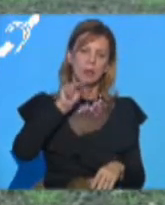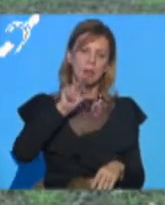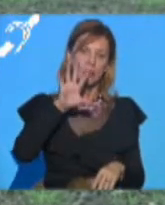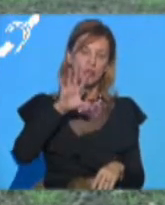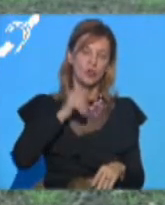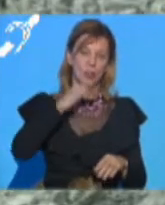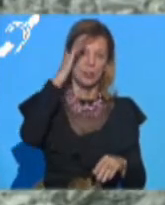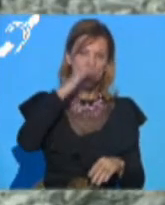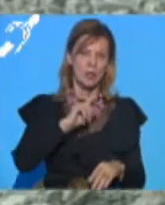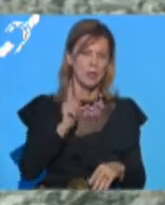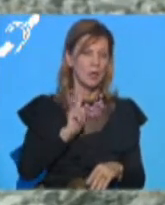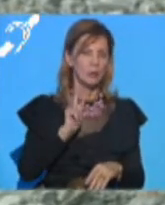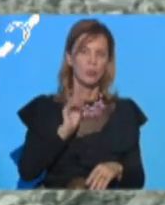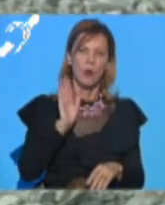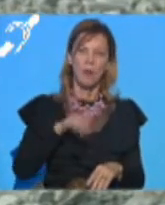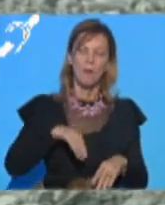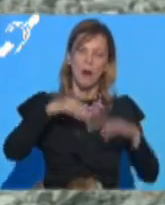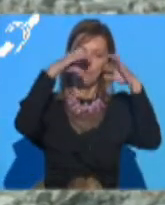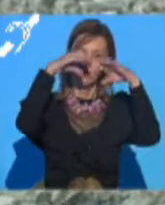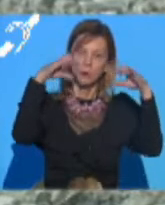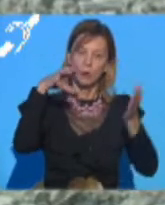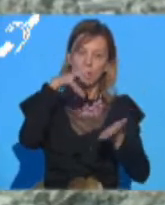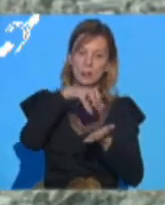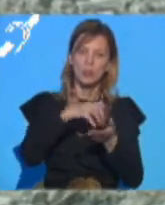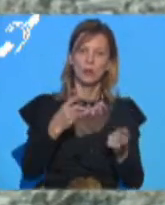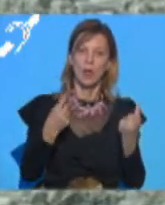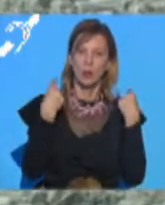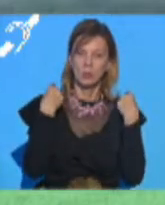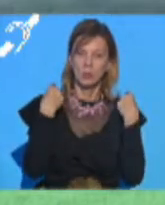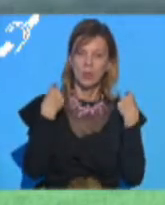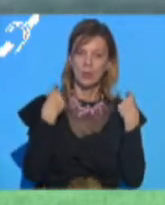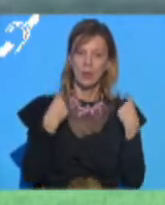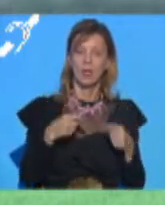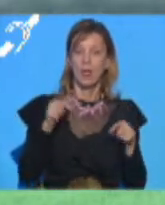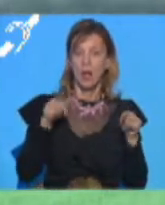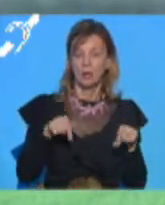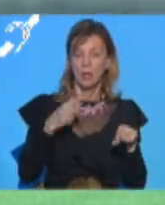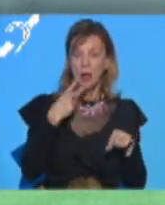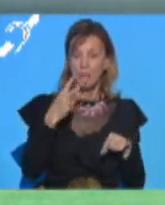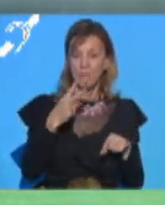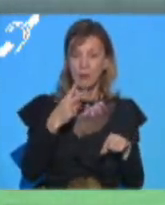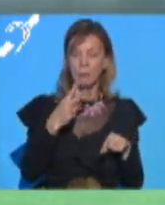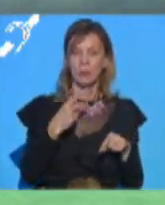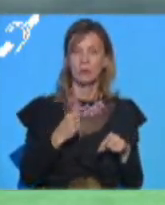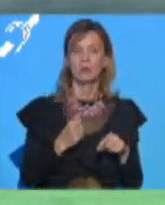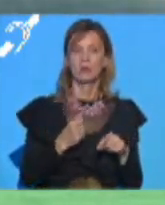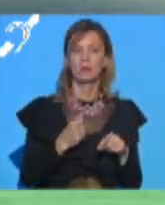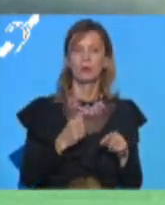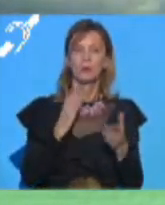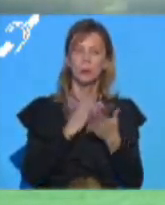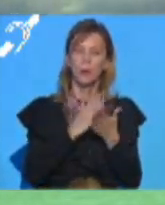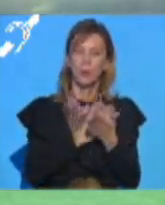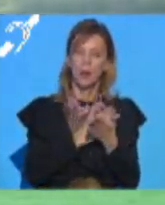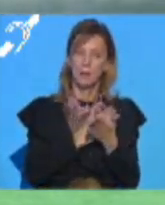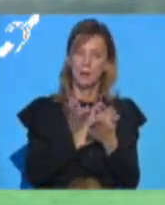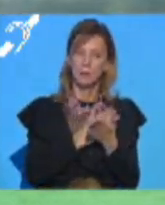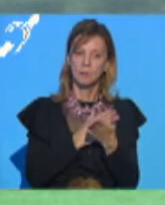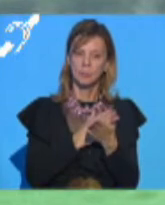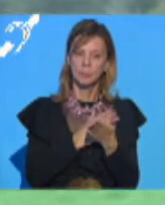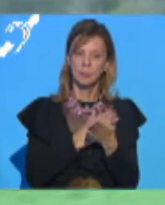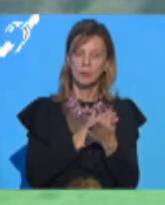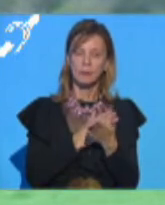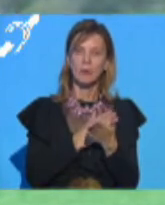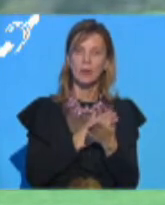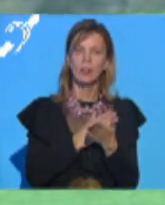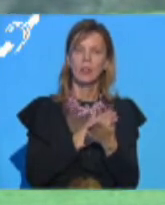s-au înregistrat precipitații în zona Olteniei. Deci iată, avem un record, am putea spune, în